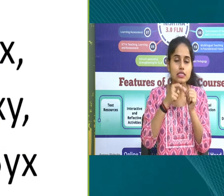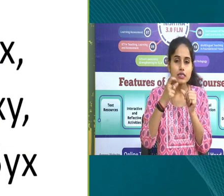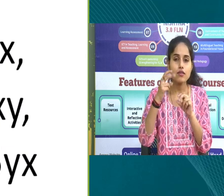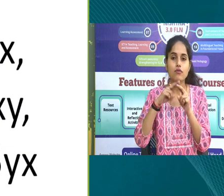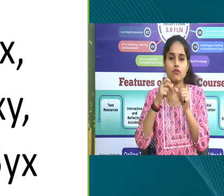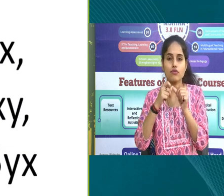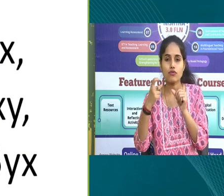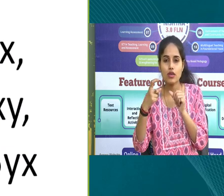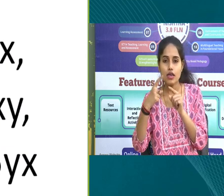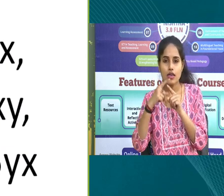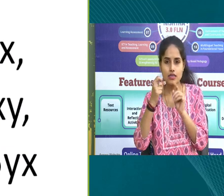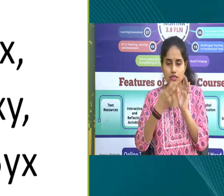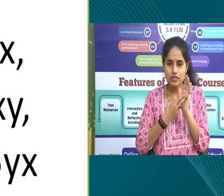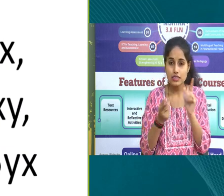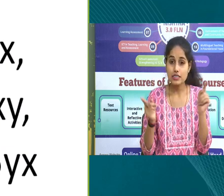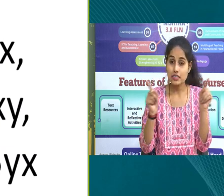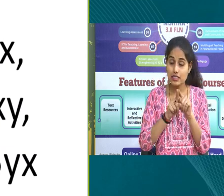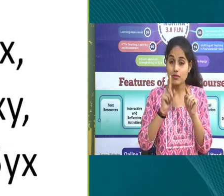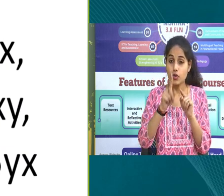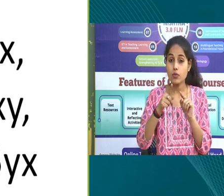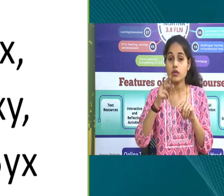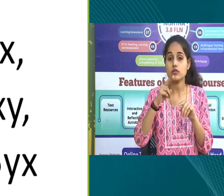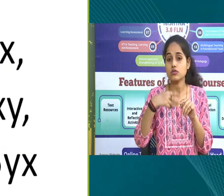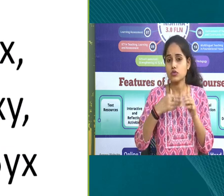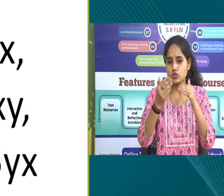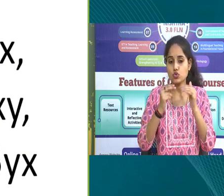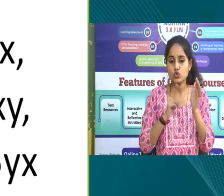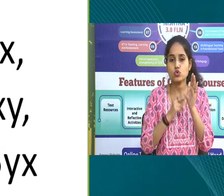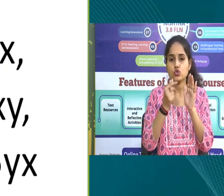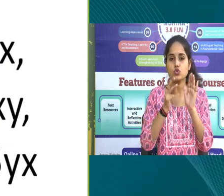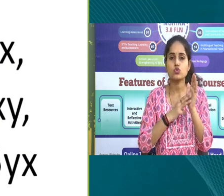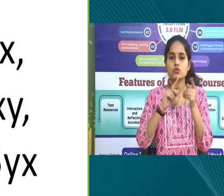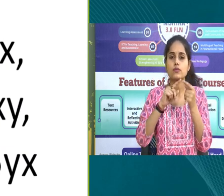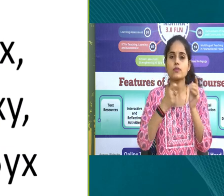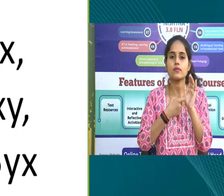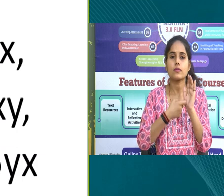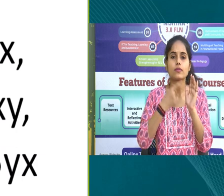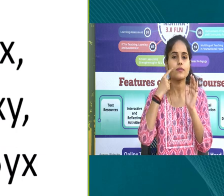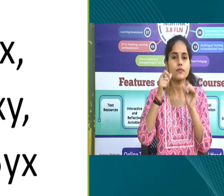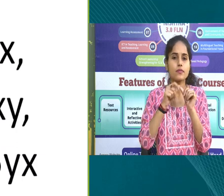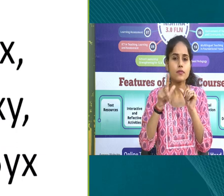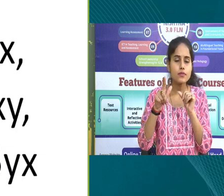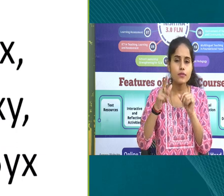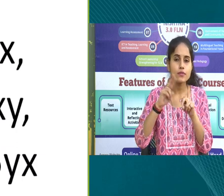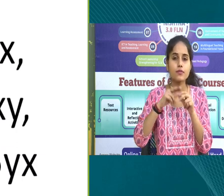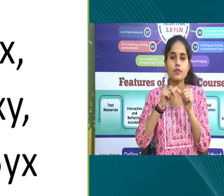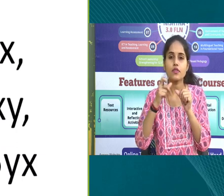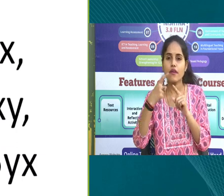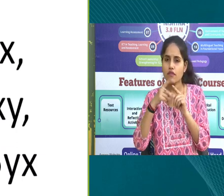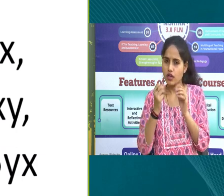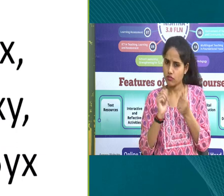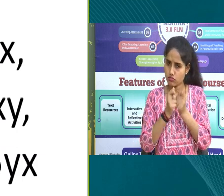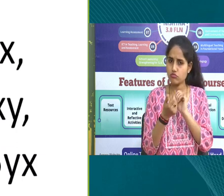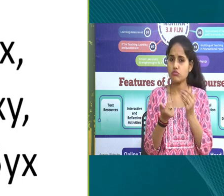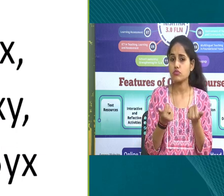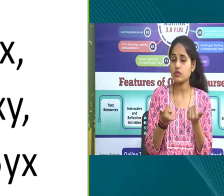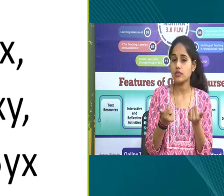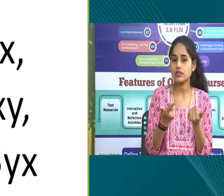ठीक है न्यूमैरिक फैक्टर बादल सकते हैं तो जब मैंने सेक्टर से हो तो यहां पर देखेंगे